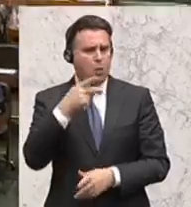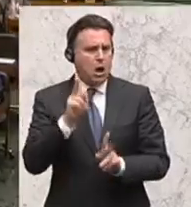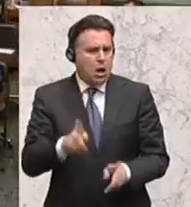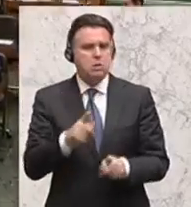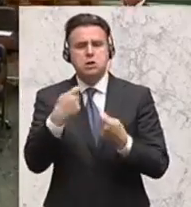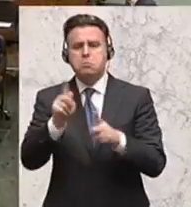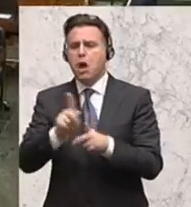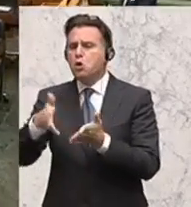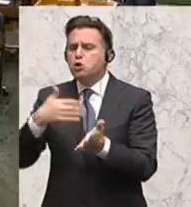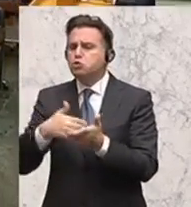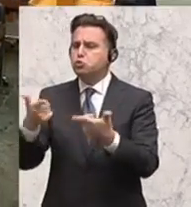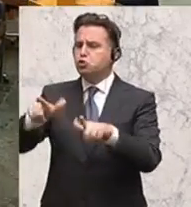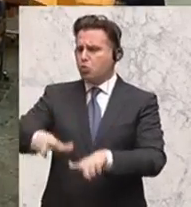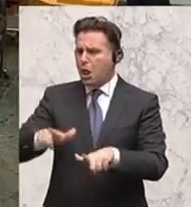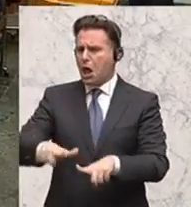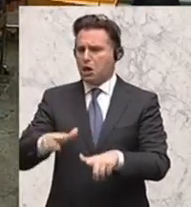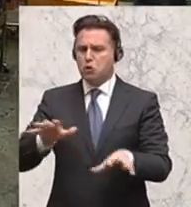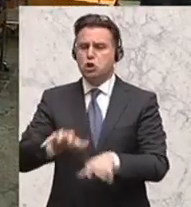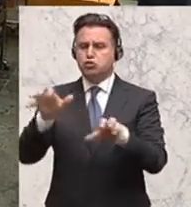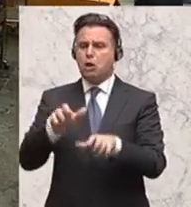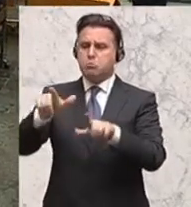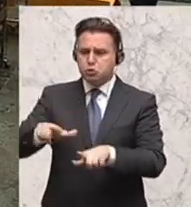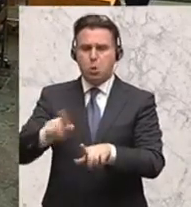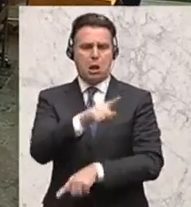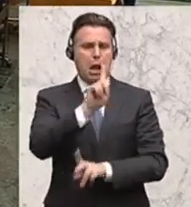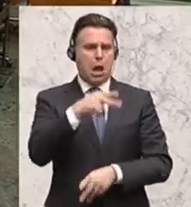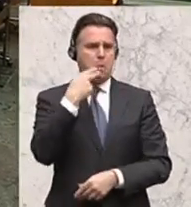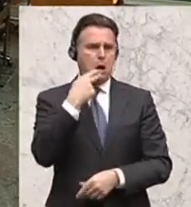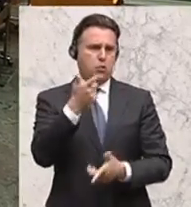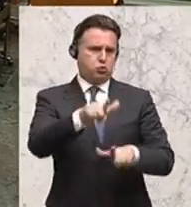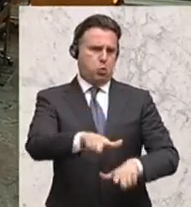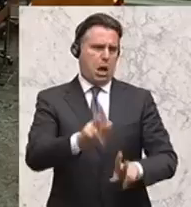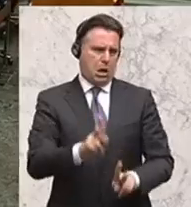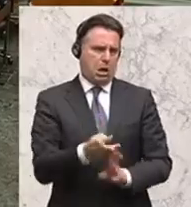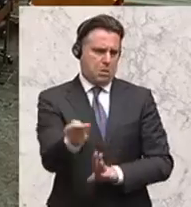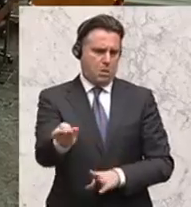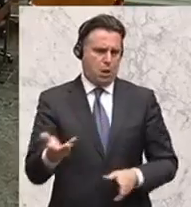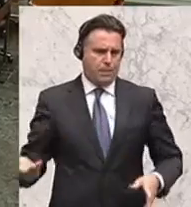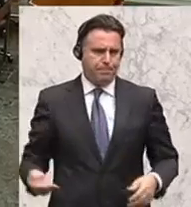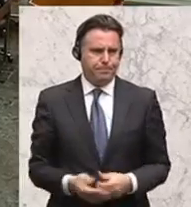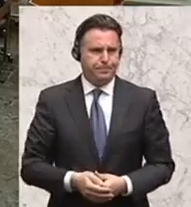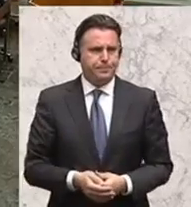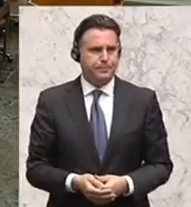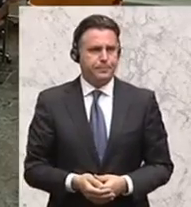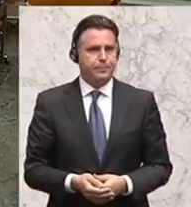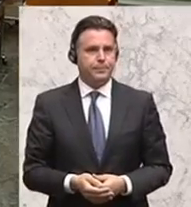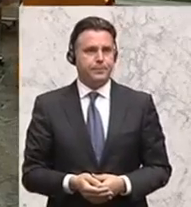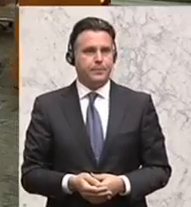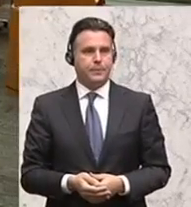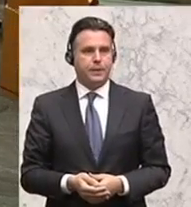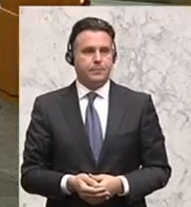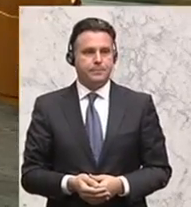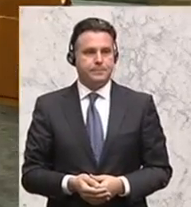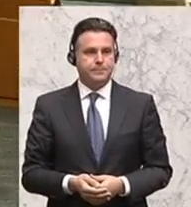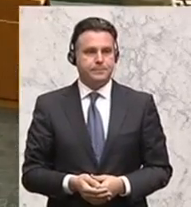ist, wo es Schmutzzulage oder Staubzulage gibt. Das Rauchverbot ist Teil des Verbotsexzesses der Regierung und